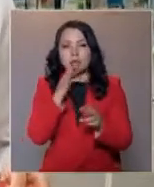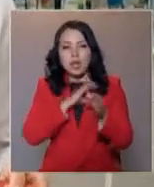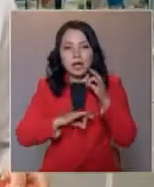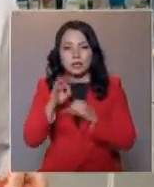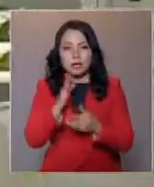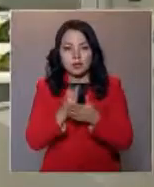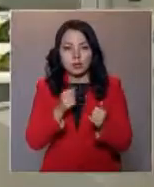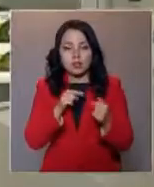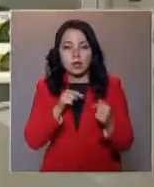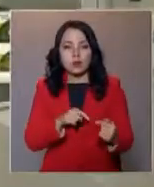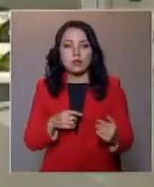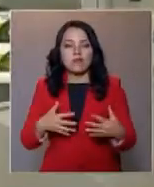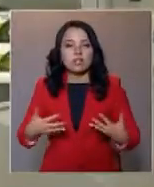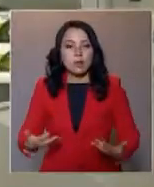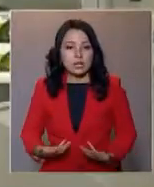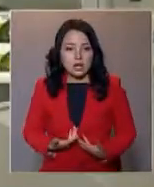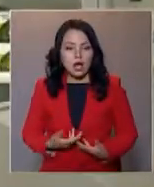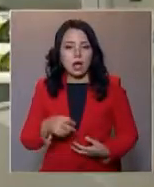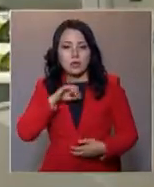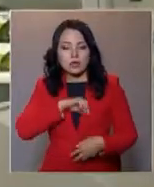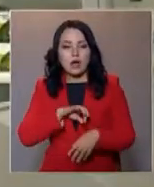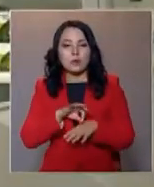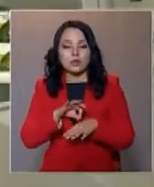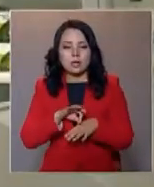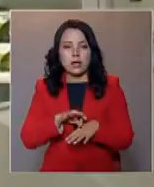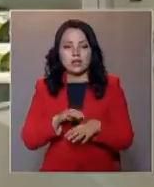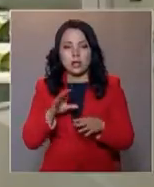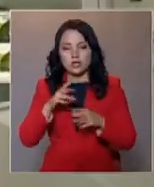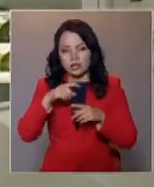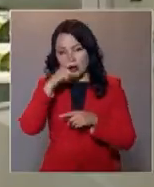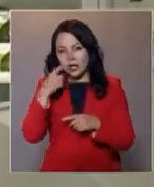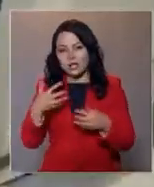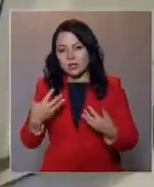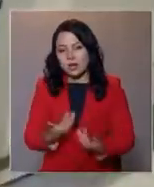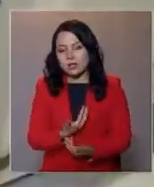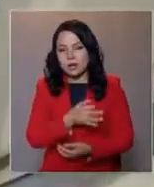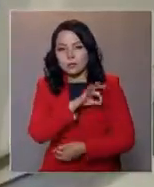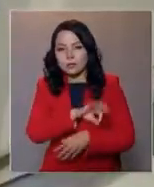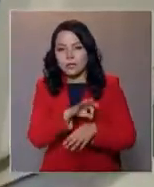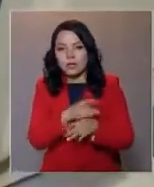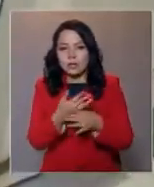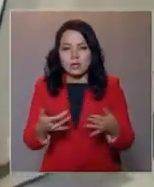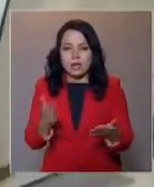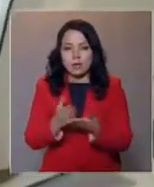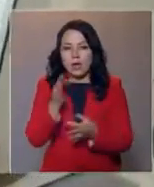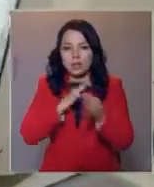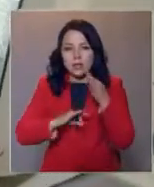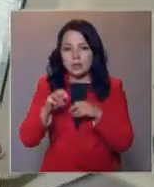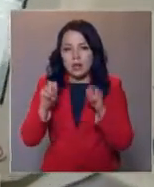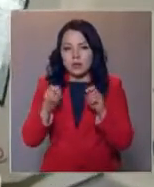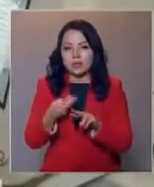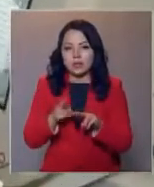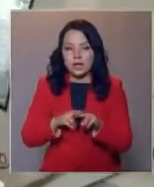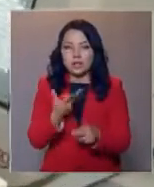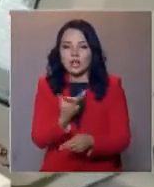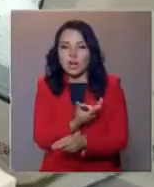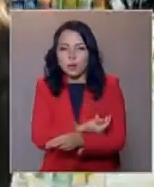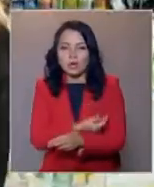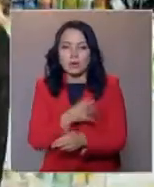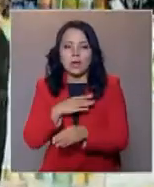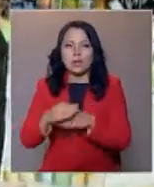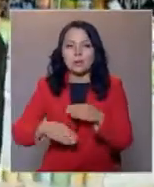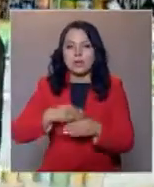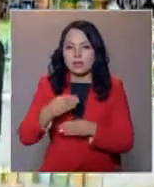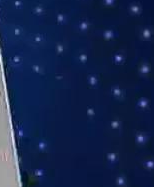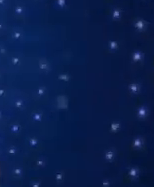Это противовоспалительные, обезболивающие, жаропонижающие препараты, некоторые виды антибиотиков, а также шприцы и